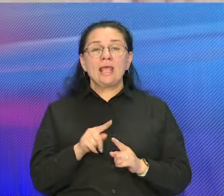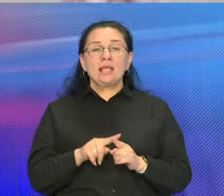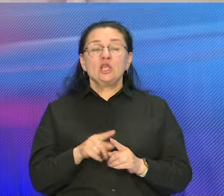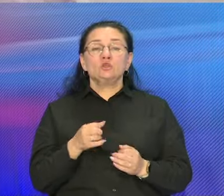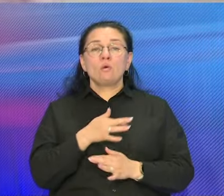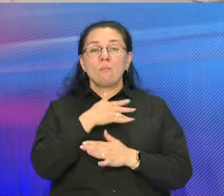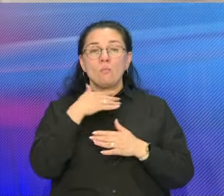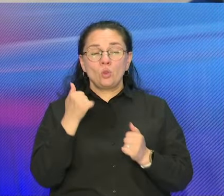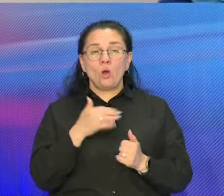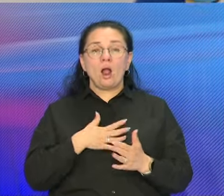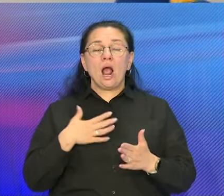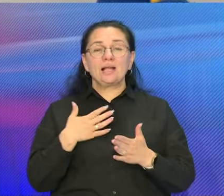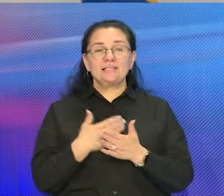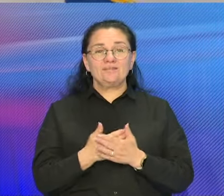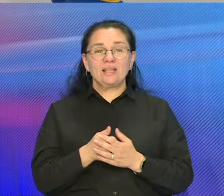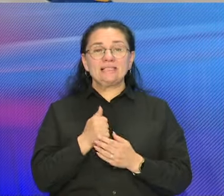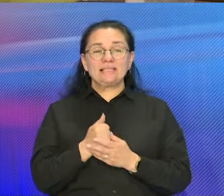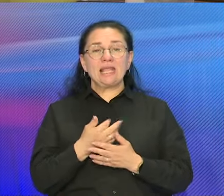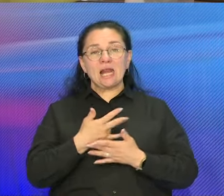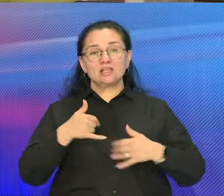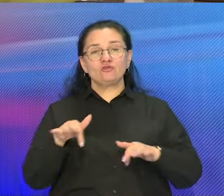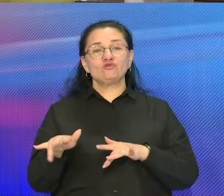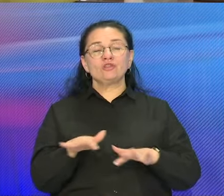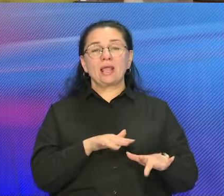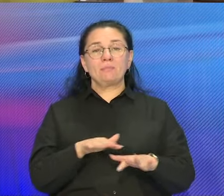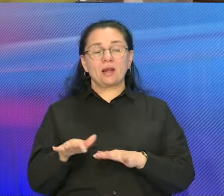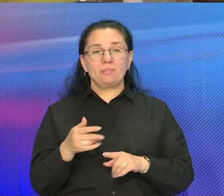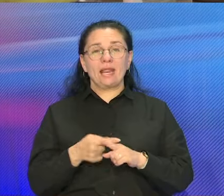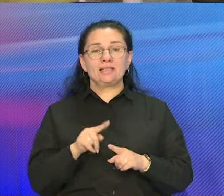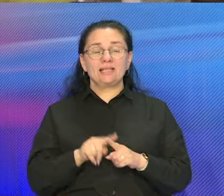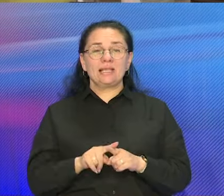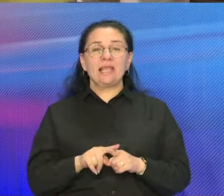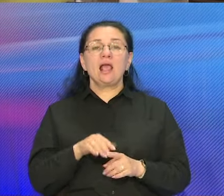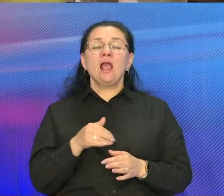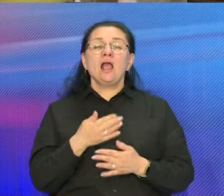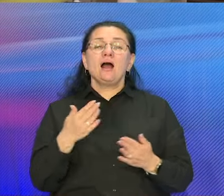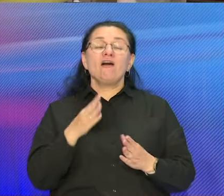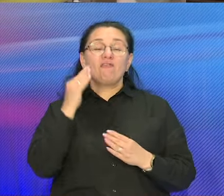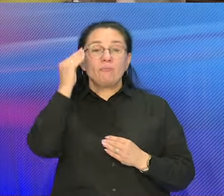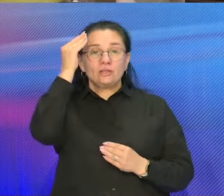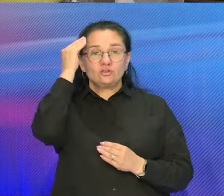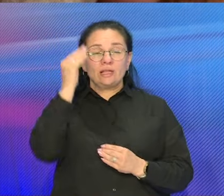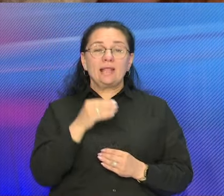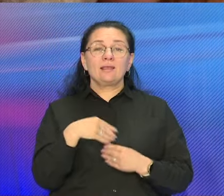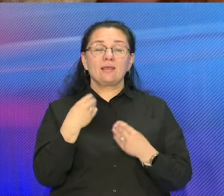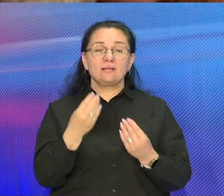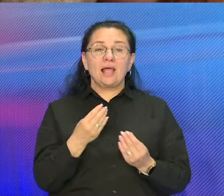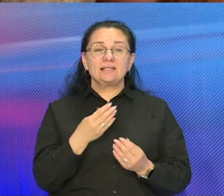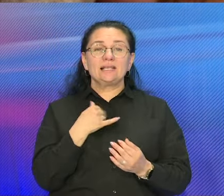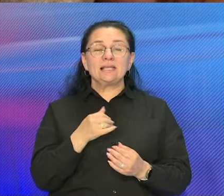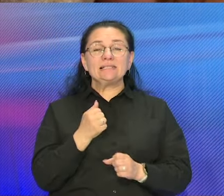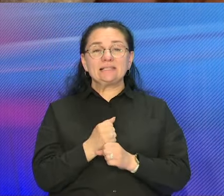разностайной активности и корыстной мероприемствы Призванная подарить становчие ураженние дать корыстные парады и зародить